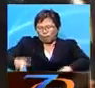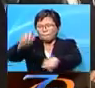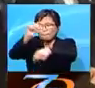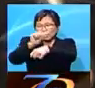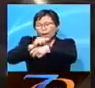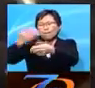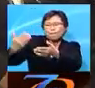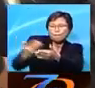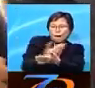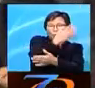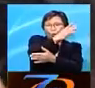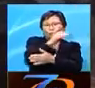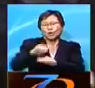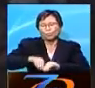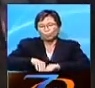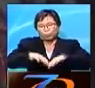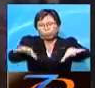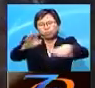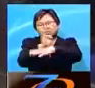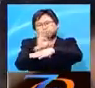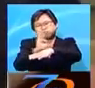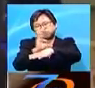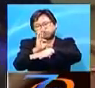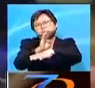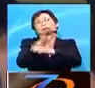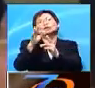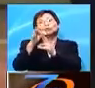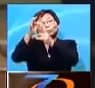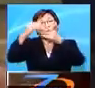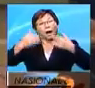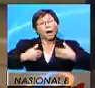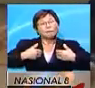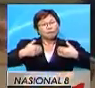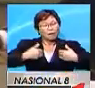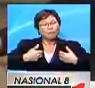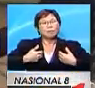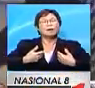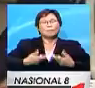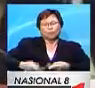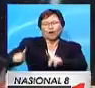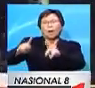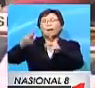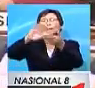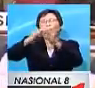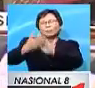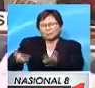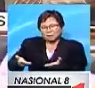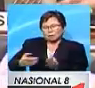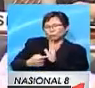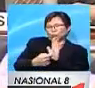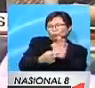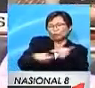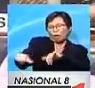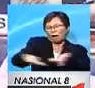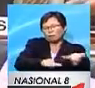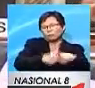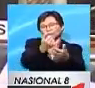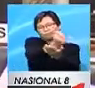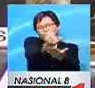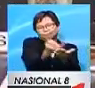pekerjaan baharu dan perkembangan perniagaan ia turut memberi peluang kepada komuniti setempat mempamerkan aktiviti